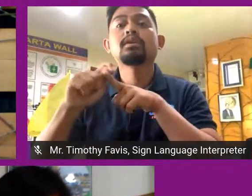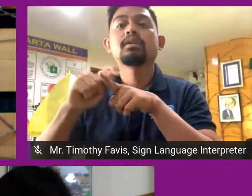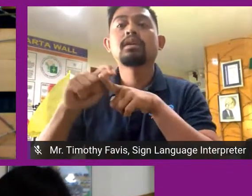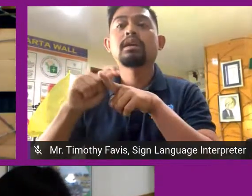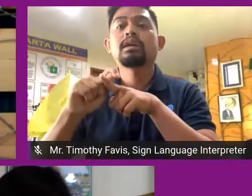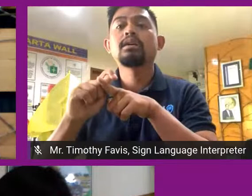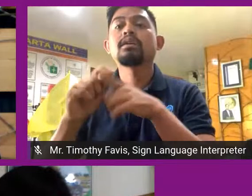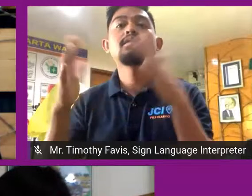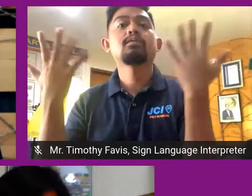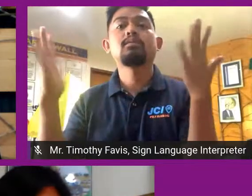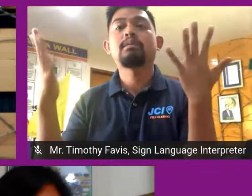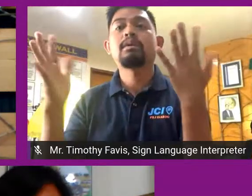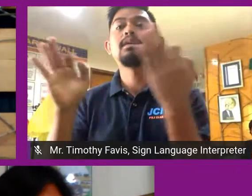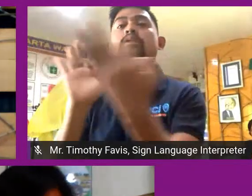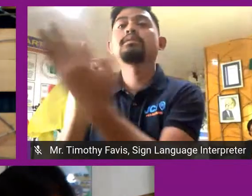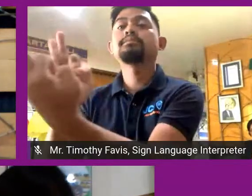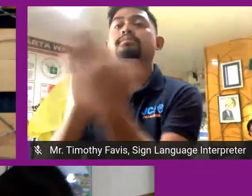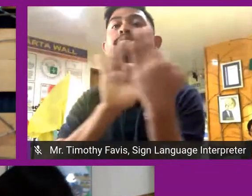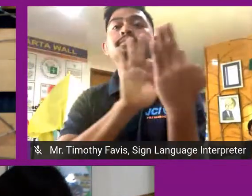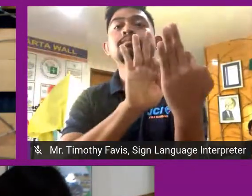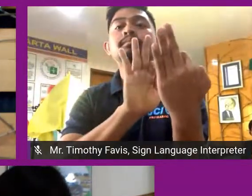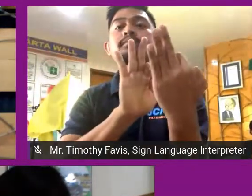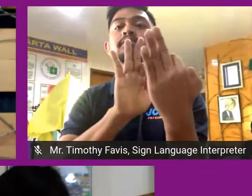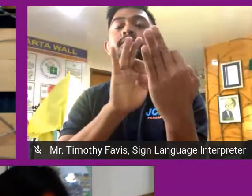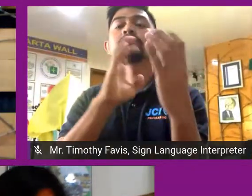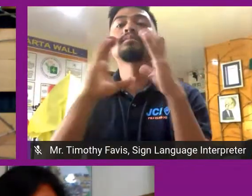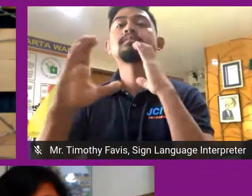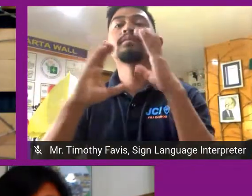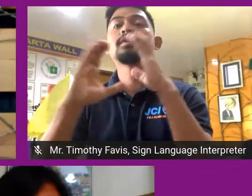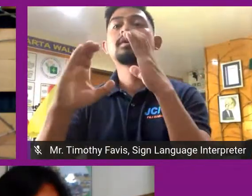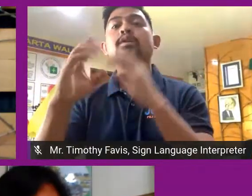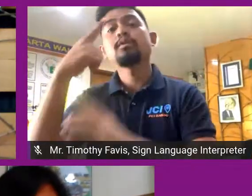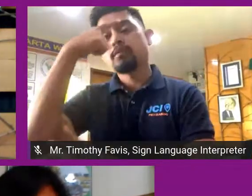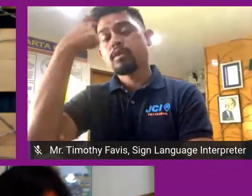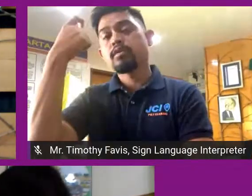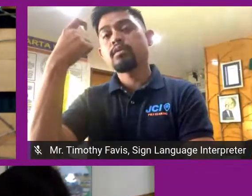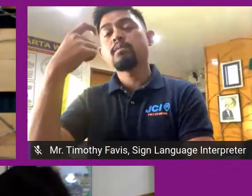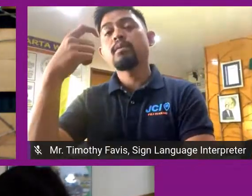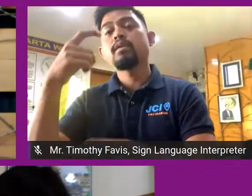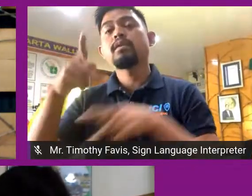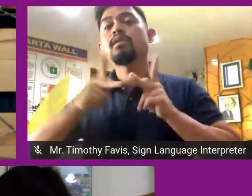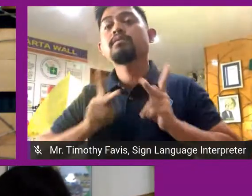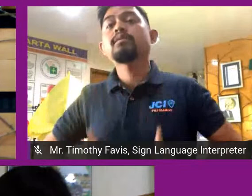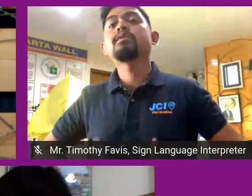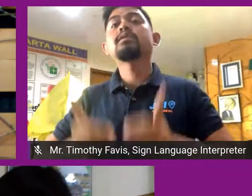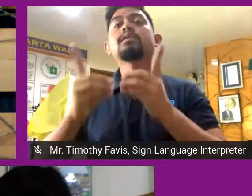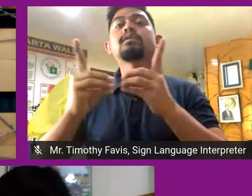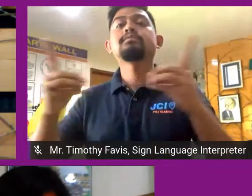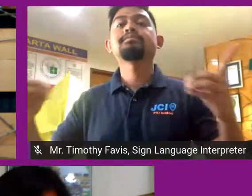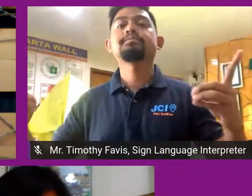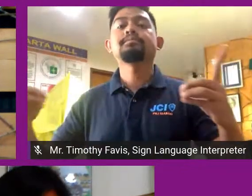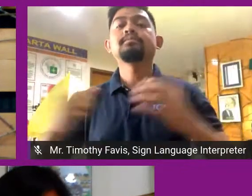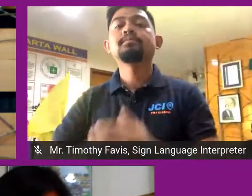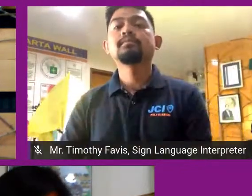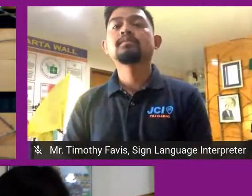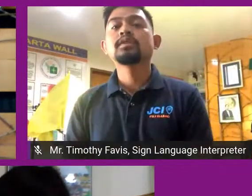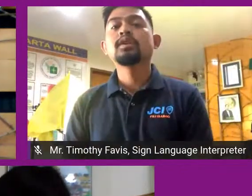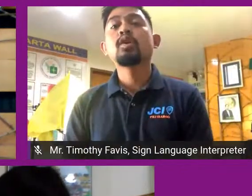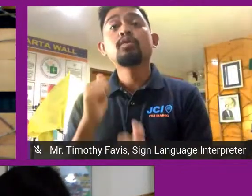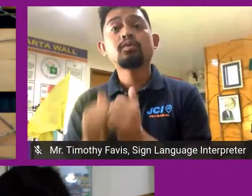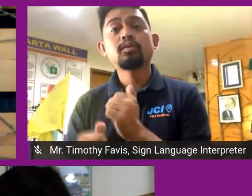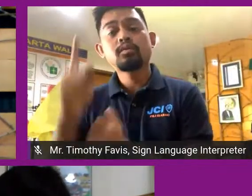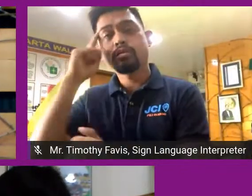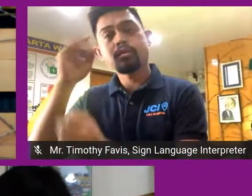ay walang face-to-face interaction dahil sa physical distancing. Kaya't minabuti po ang aming